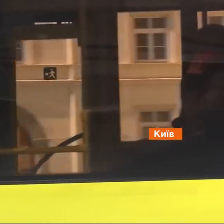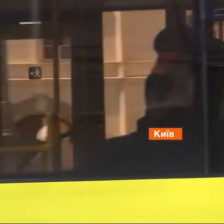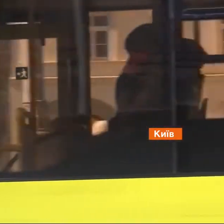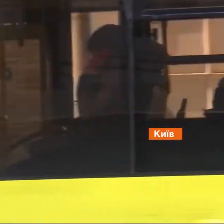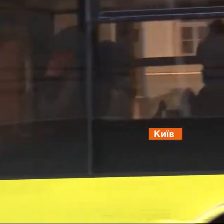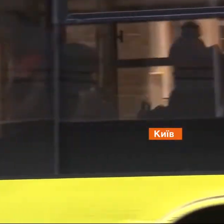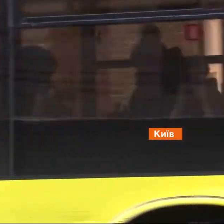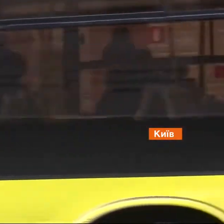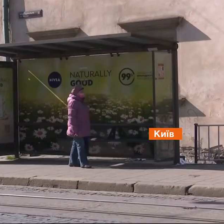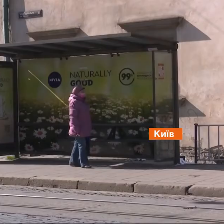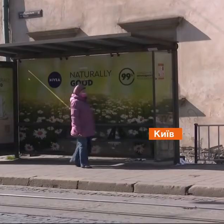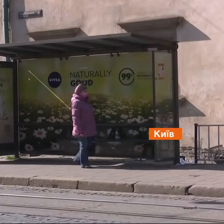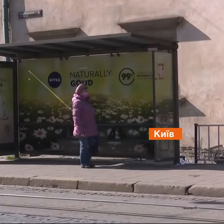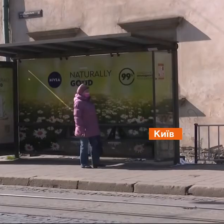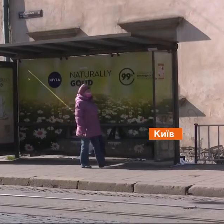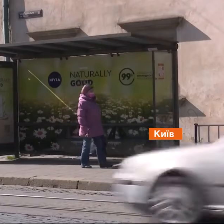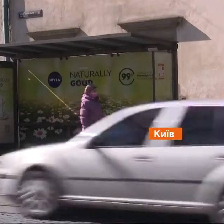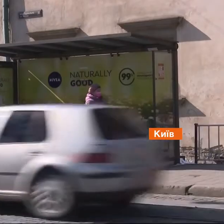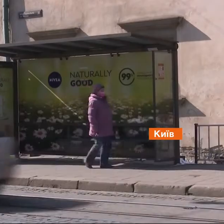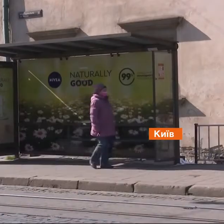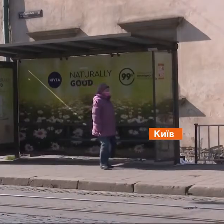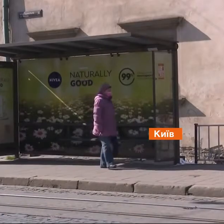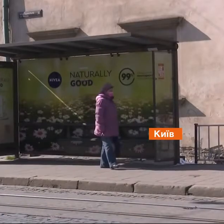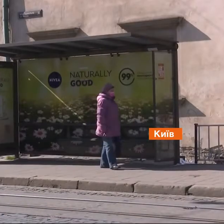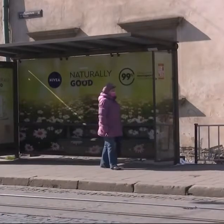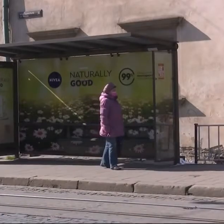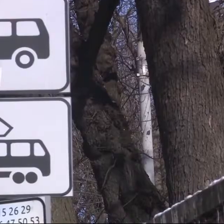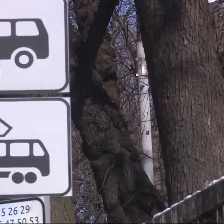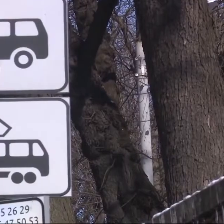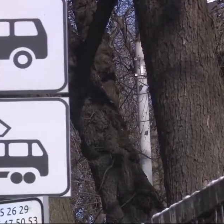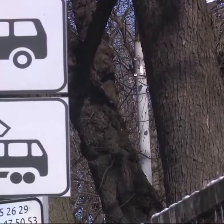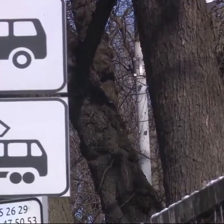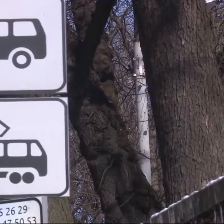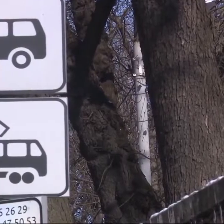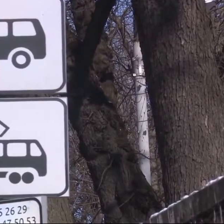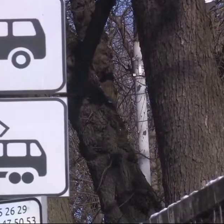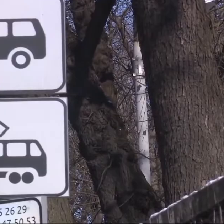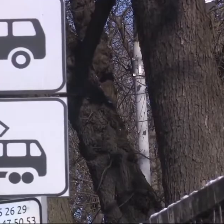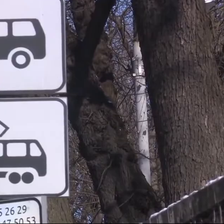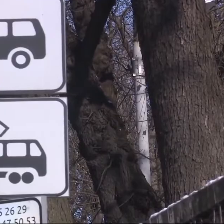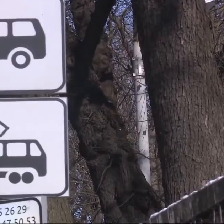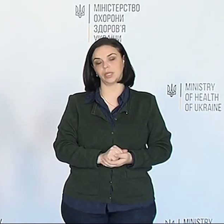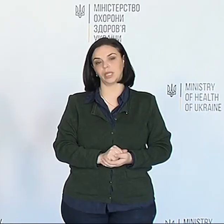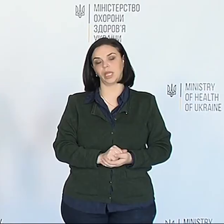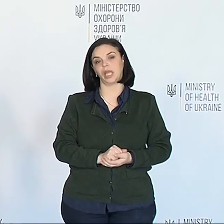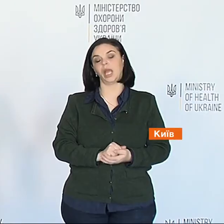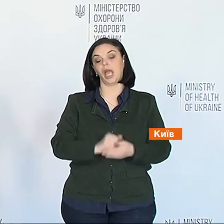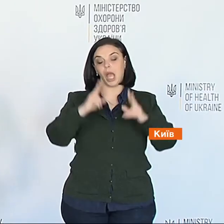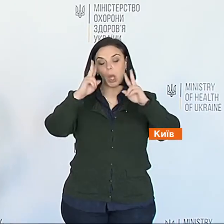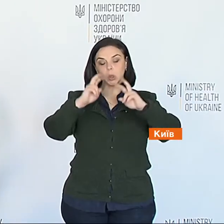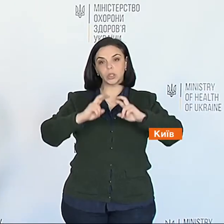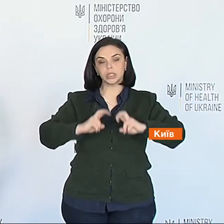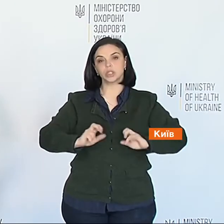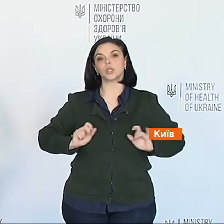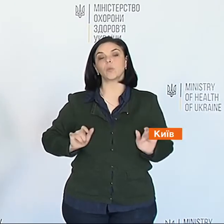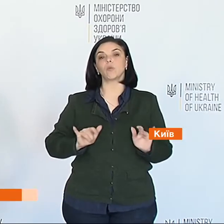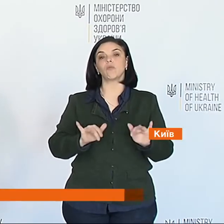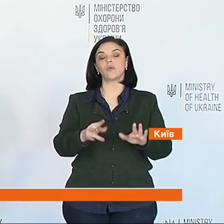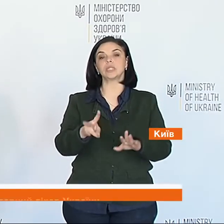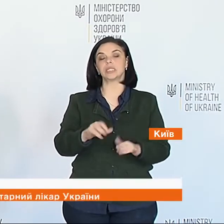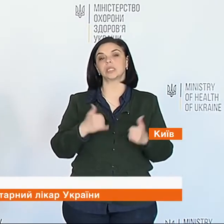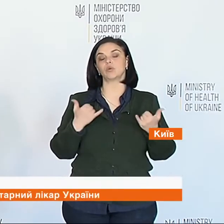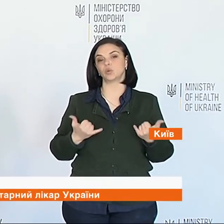і за кордоном не були. Нині в Україні досліджують майже 800 підозр на COVID-19. Дослідження проводяться в